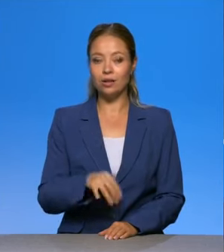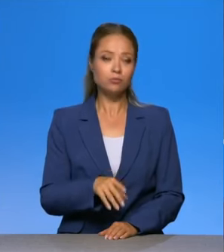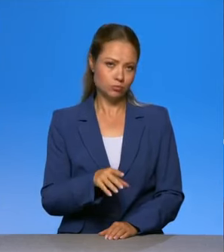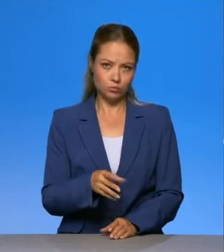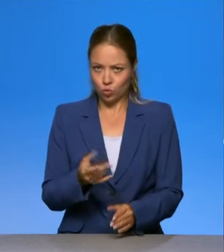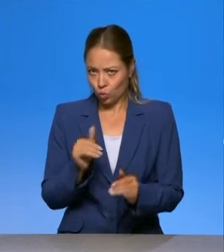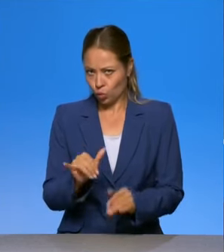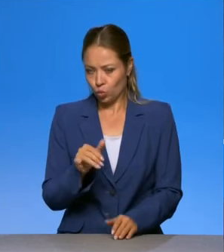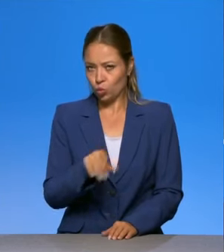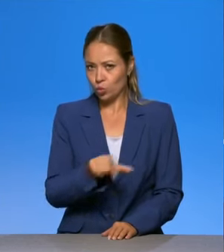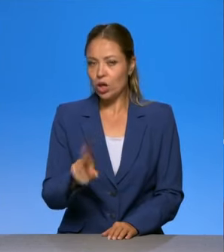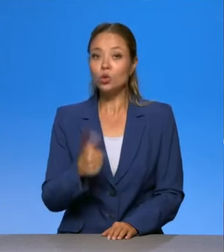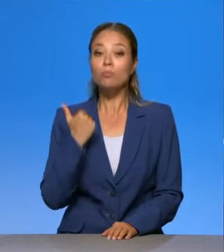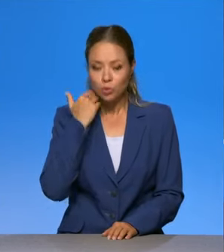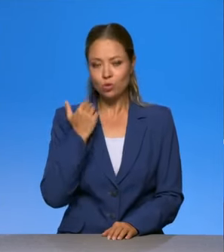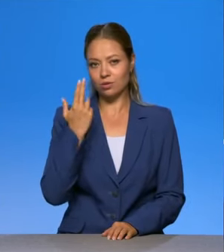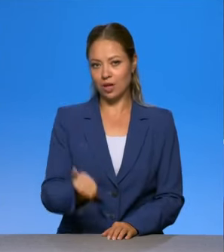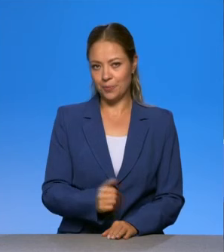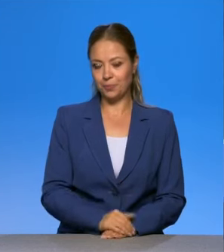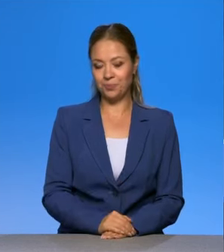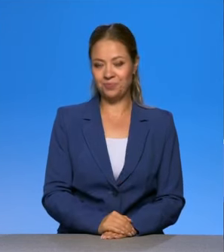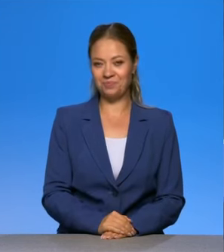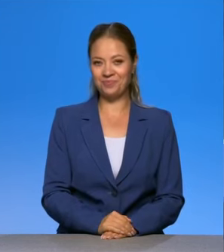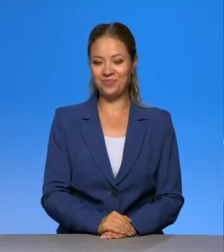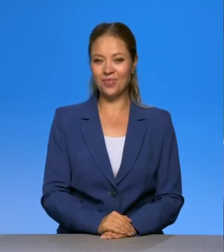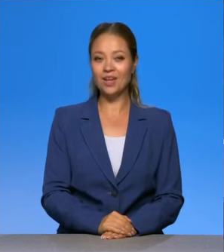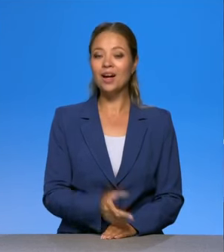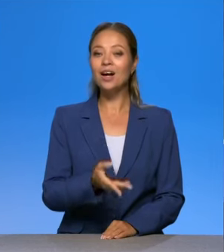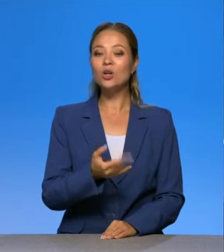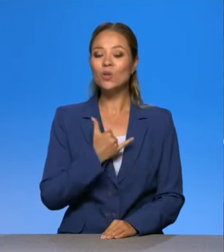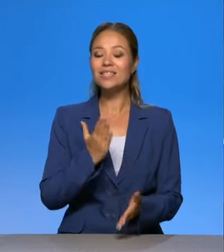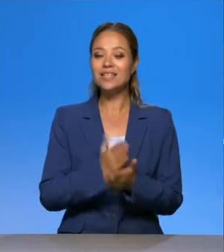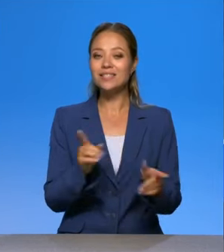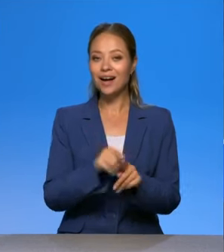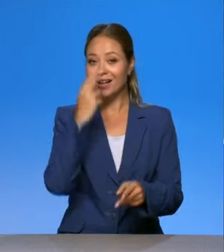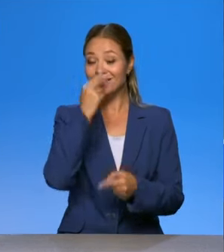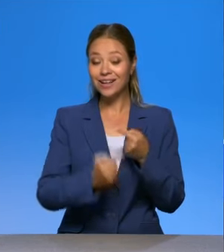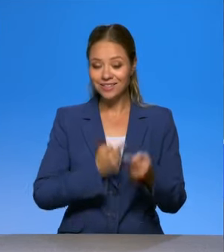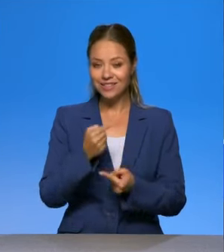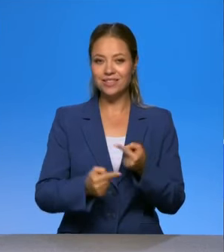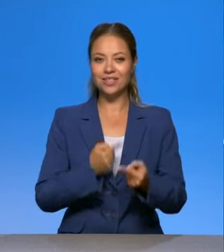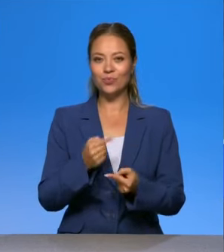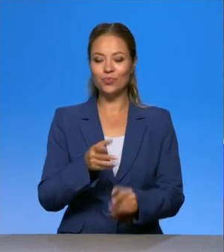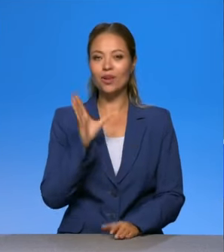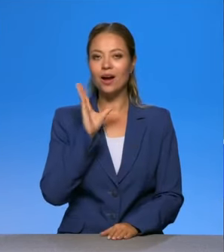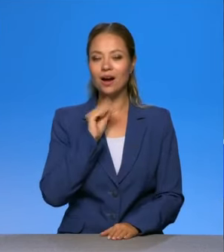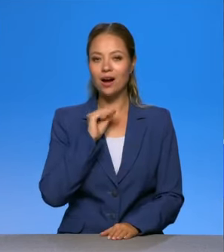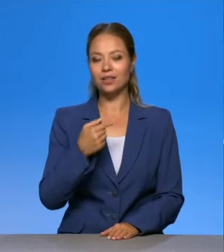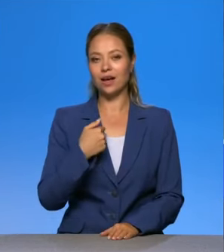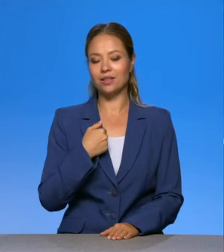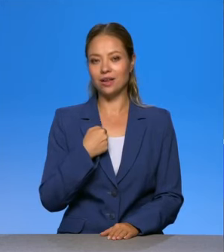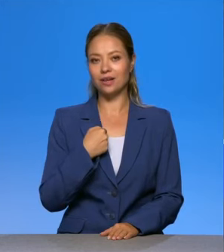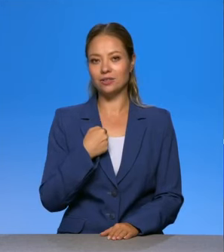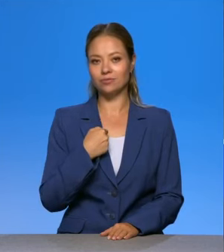Да. Я, в принципе, думаю, что у нас есть традиция такая, это, когда я нахожусь